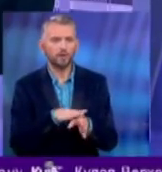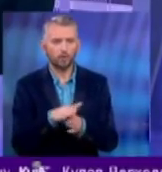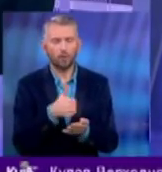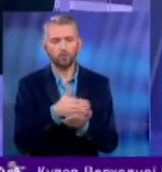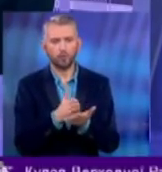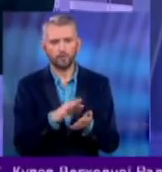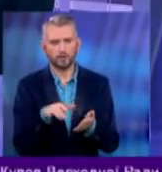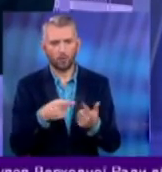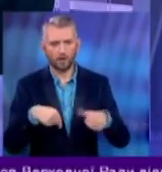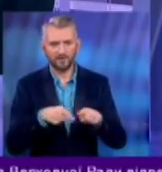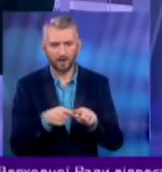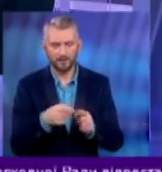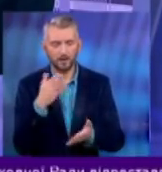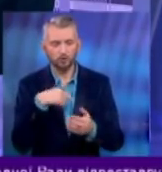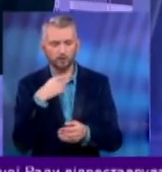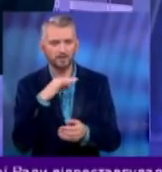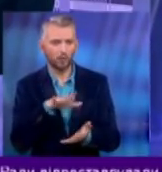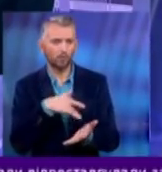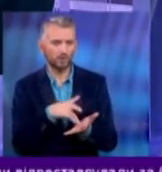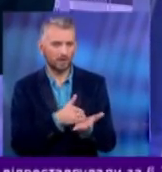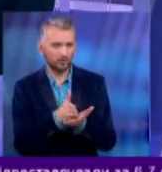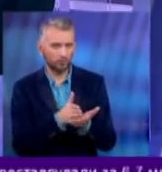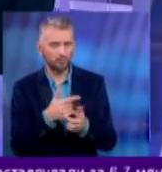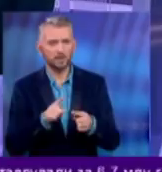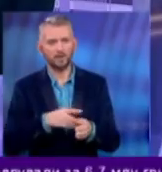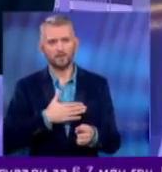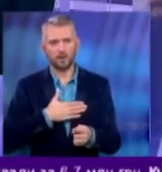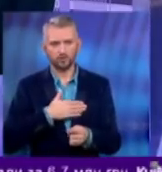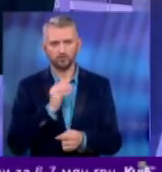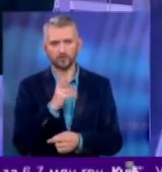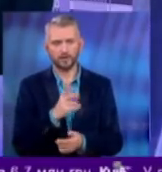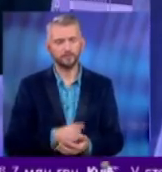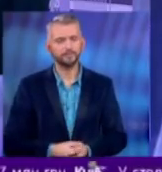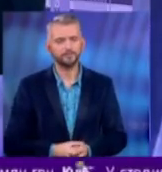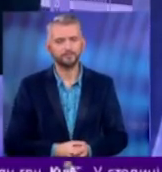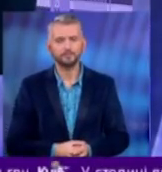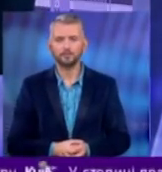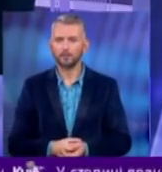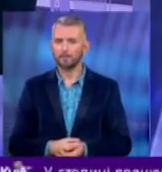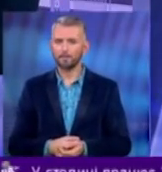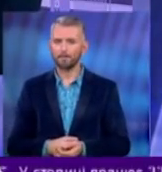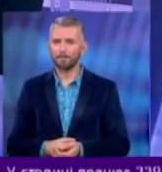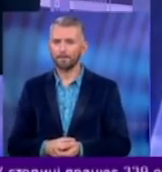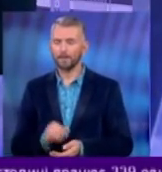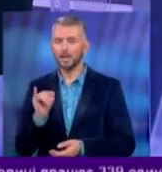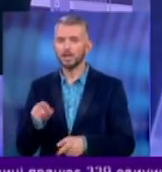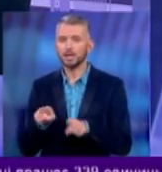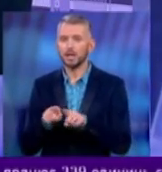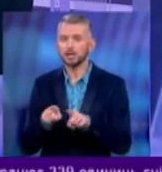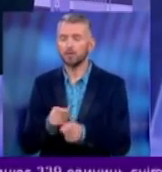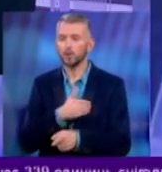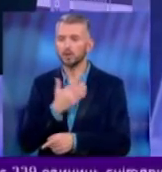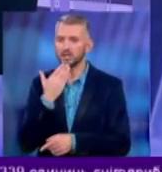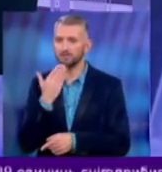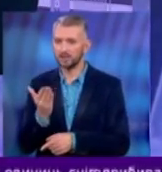обслуговуюча організація. Якщо казати про комунальників, то це наші комунальні ЖЕКи. Угу. І так само хотілося